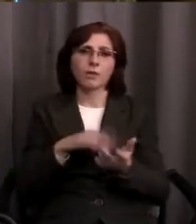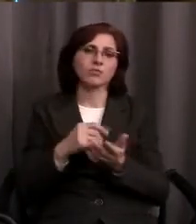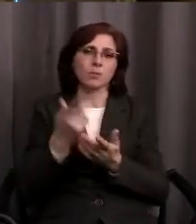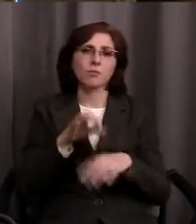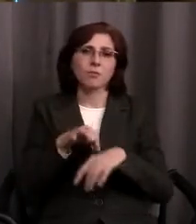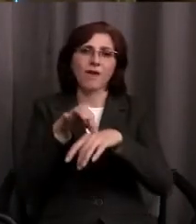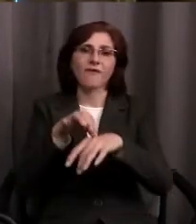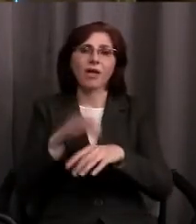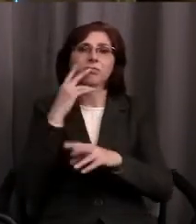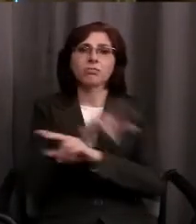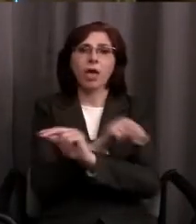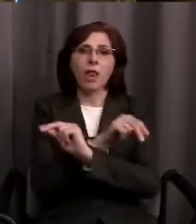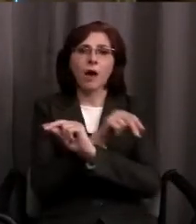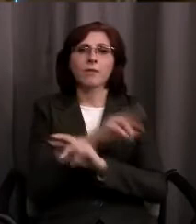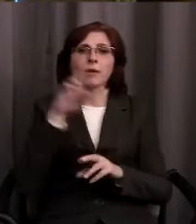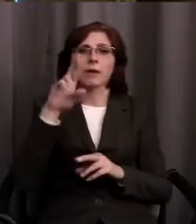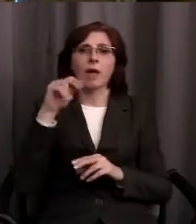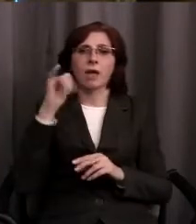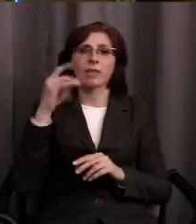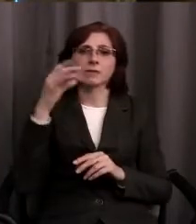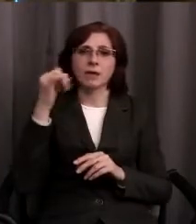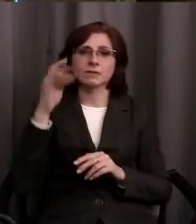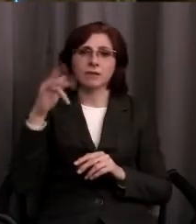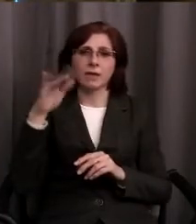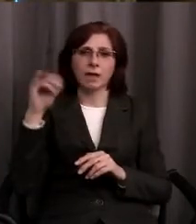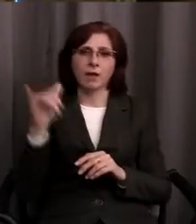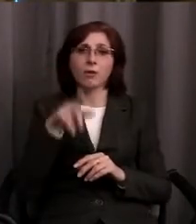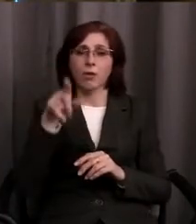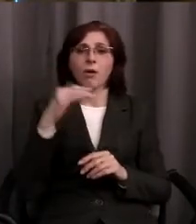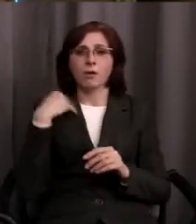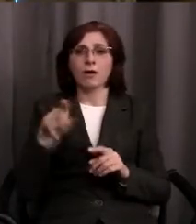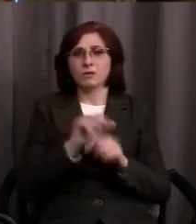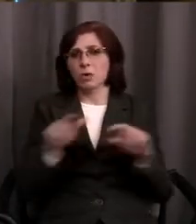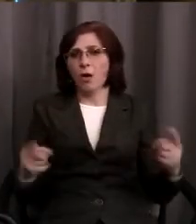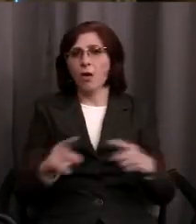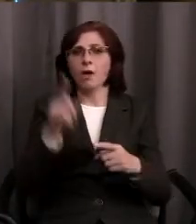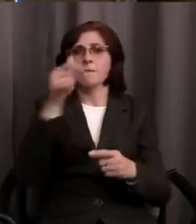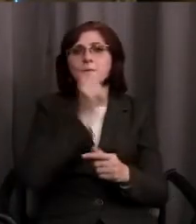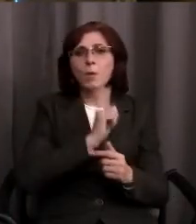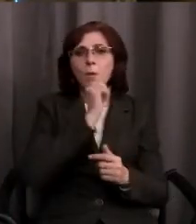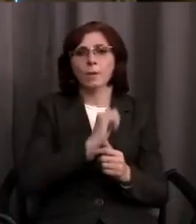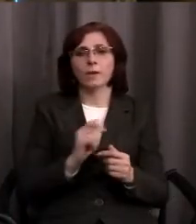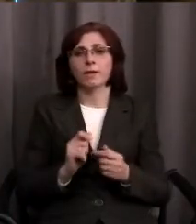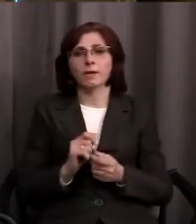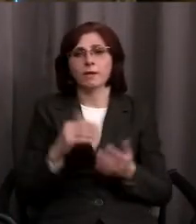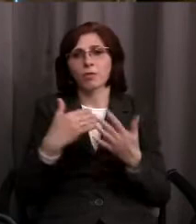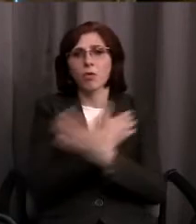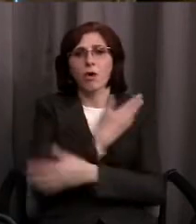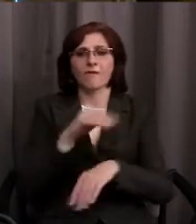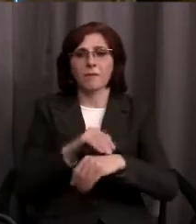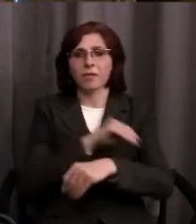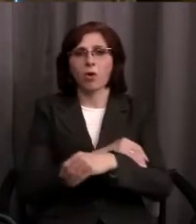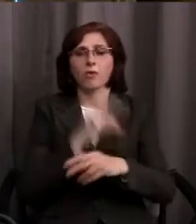prowadzą terapię funkcji rewinstancyjnych. Także organizacje próbują nowych